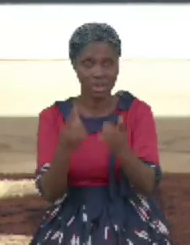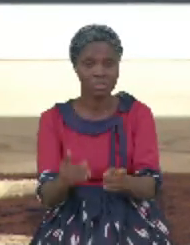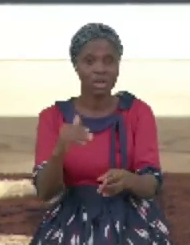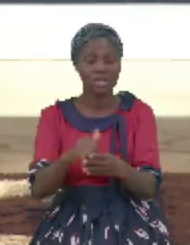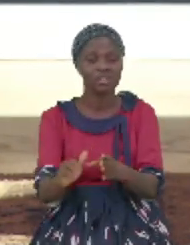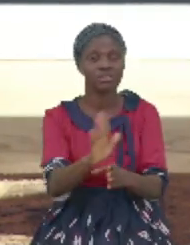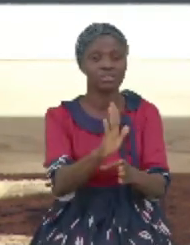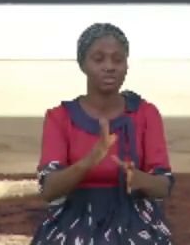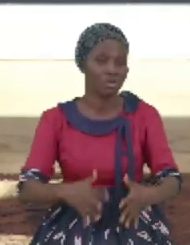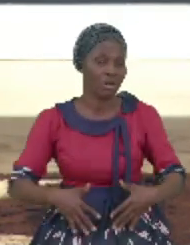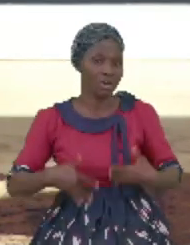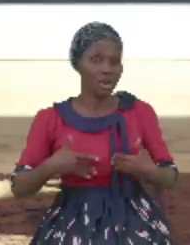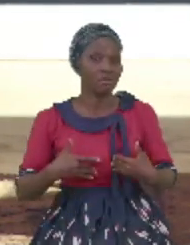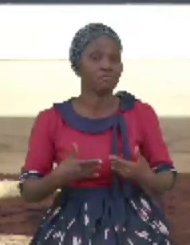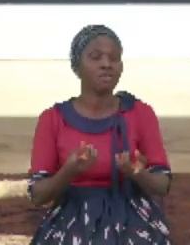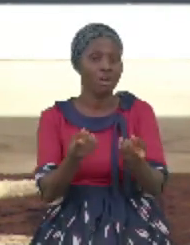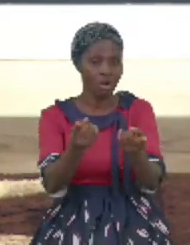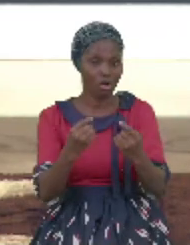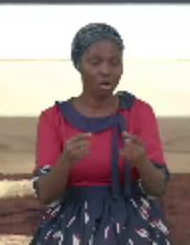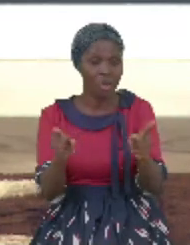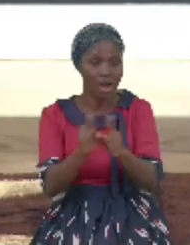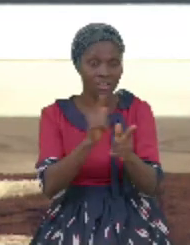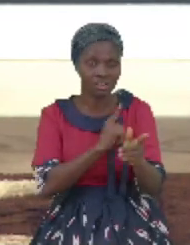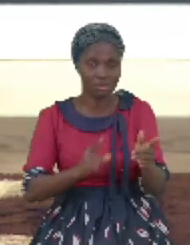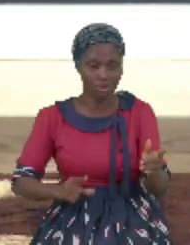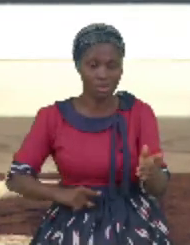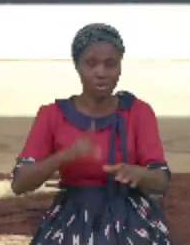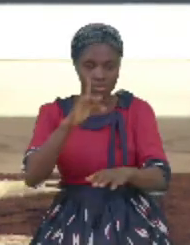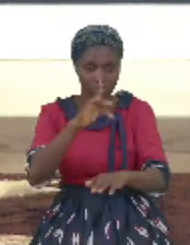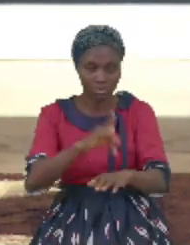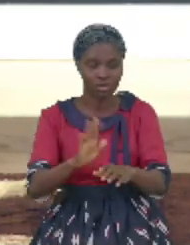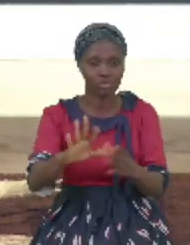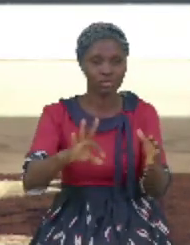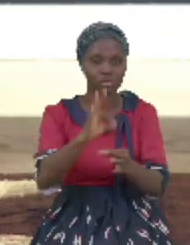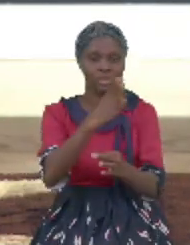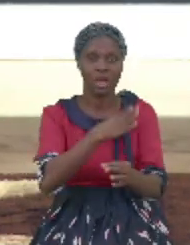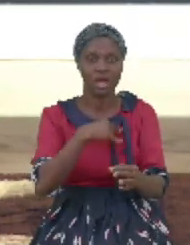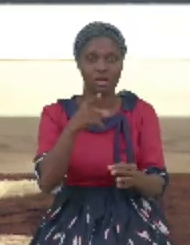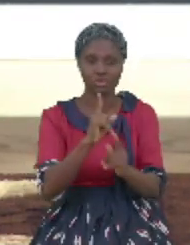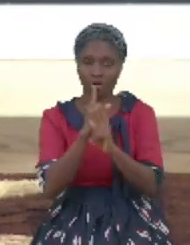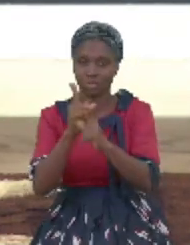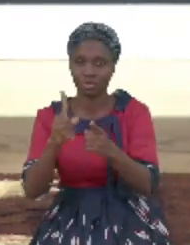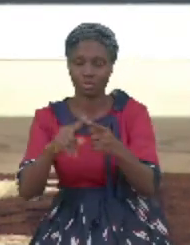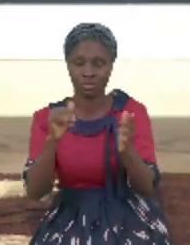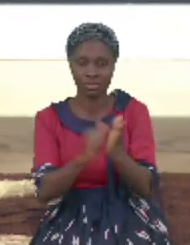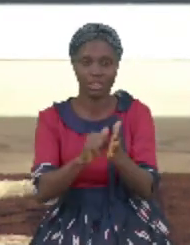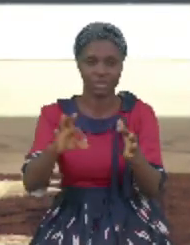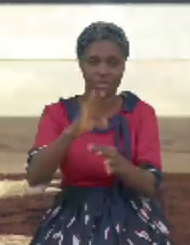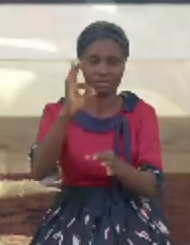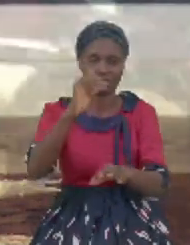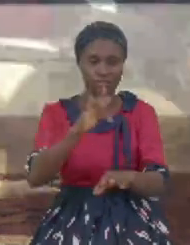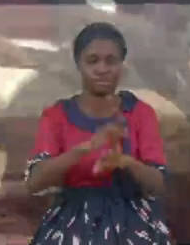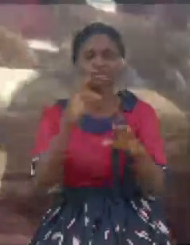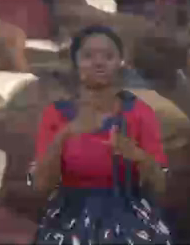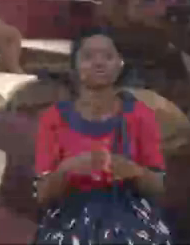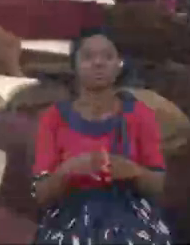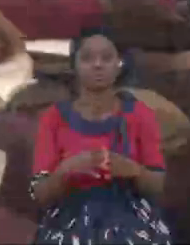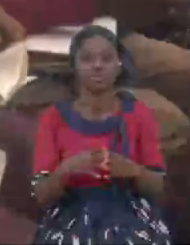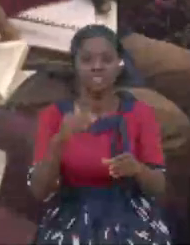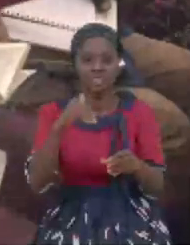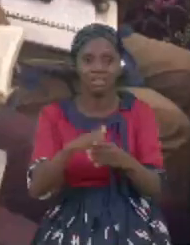chose qui se produise dans votre vie doit venir par le réveil de votre esprit et vous répondez à cela. Que je vous